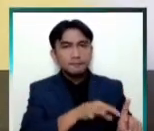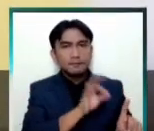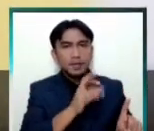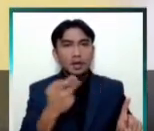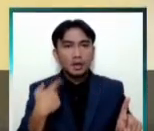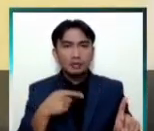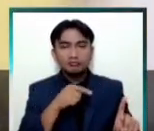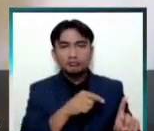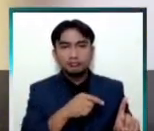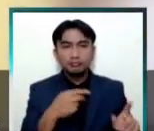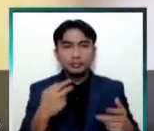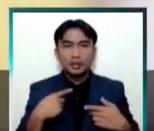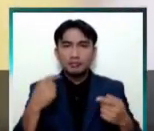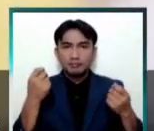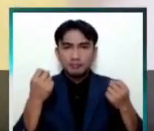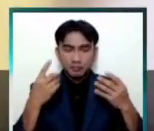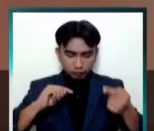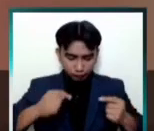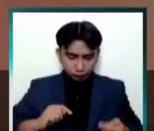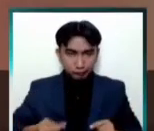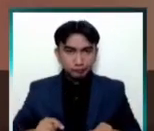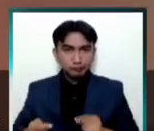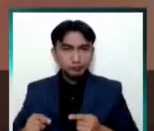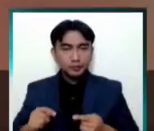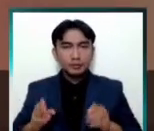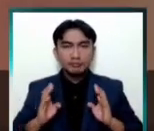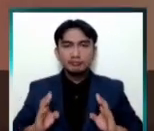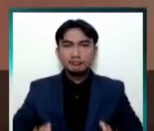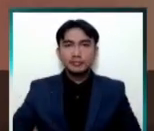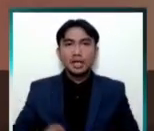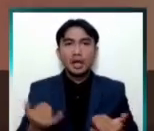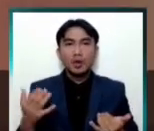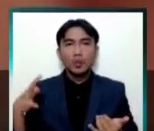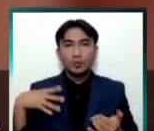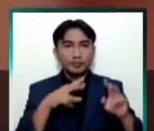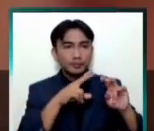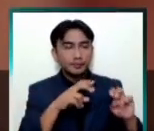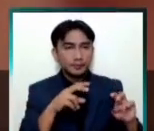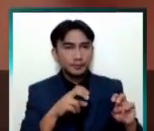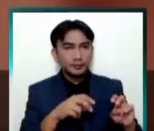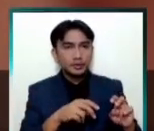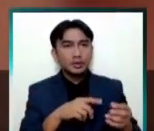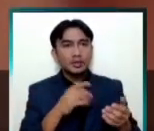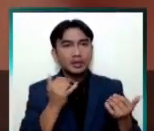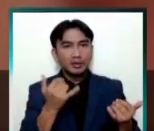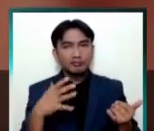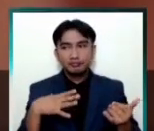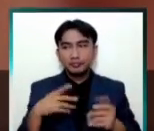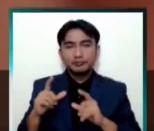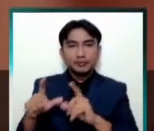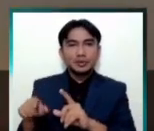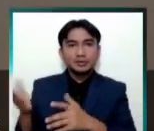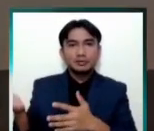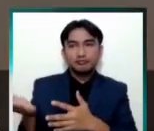ng multiple abrasions sa katawan. Hinihintay pa ang resulta ng medico-legal para masampahan ng kaso ang suspect. Sinisikap pang